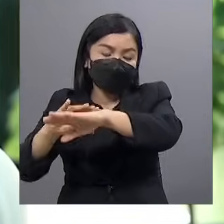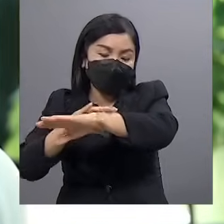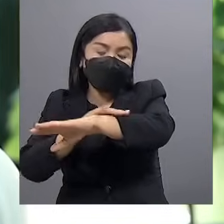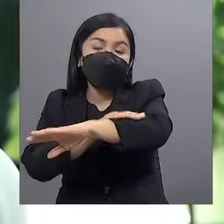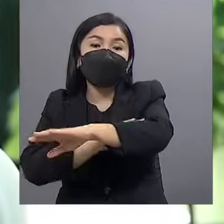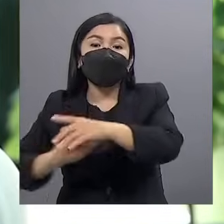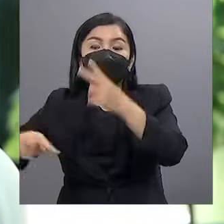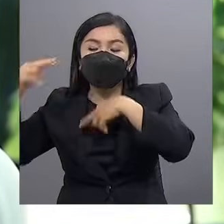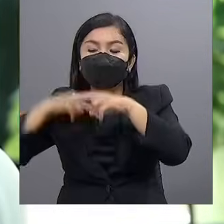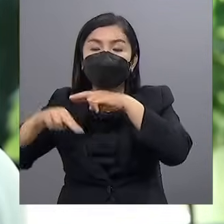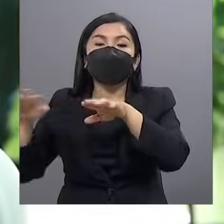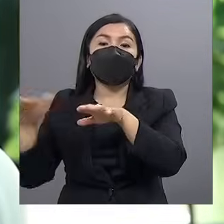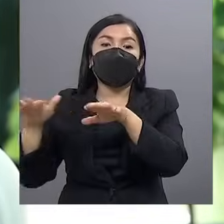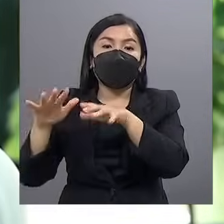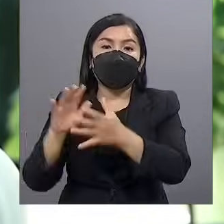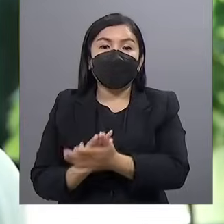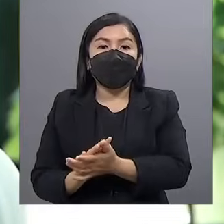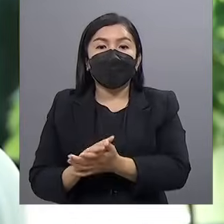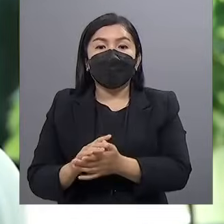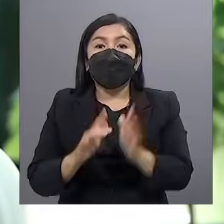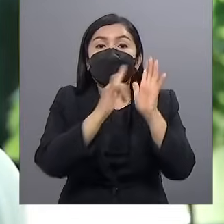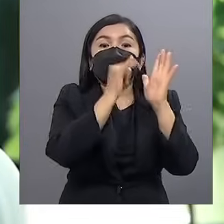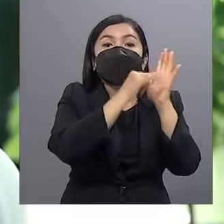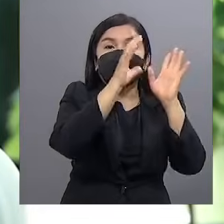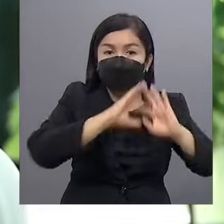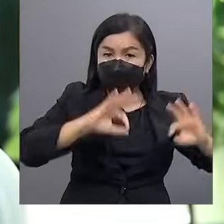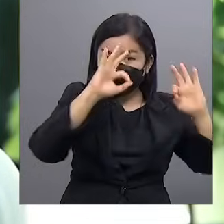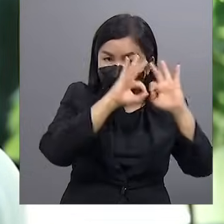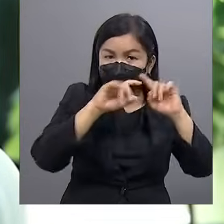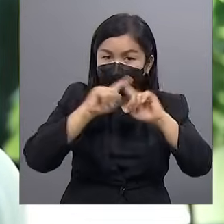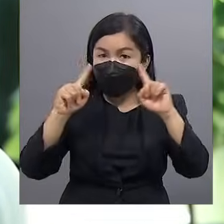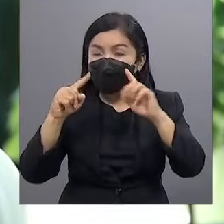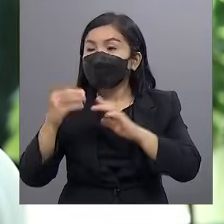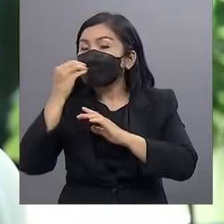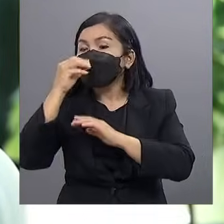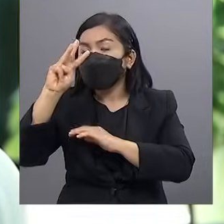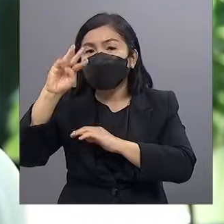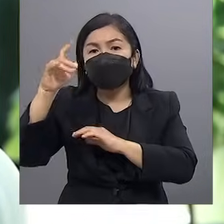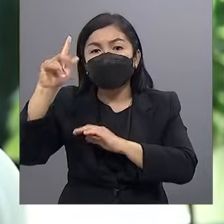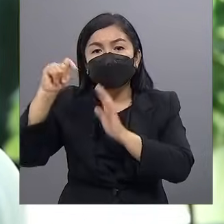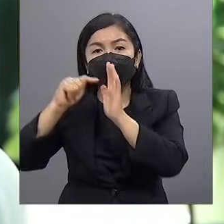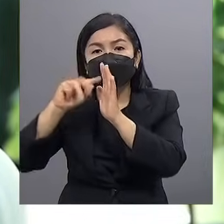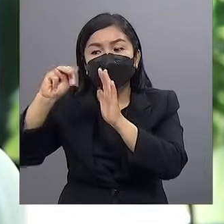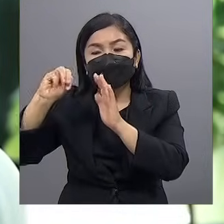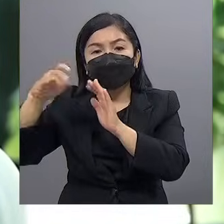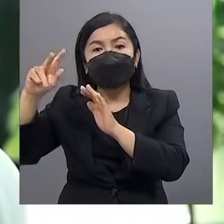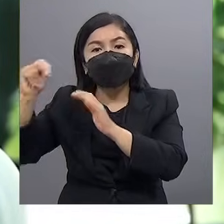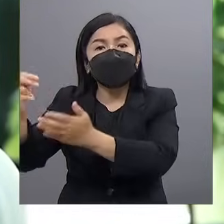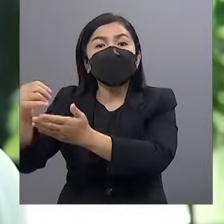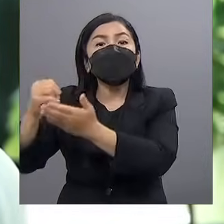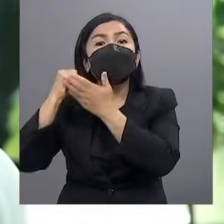เพราะฉันหรือพูดง่ายๆว่ายานี้ตัวหลักและวิตามินเนี่ยคือมันก็ไม่ถึงขนาดเป็นตัวรองแต่ว่ามันมีส่วนในการช่วย